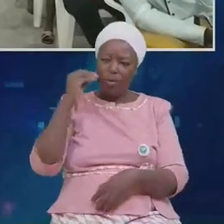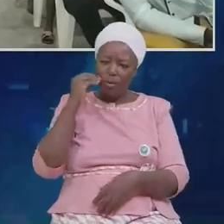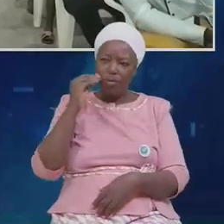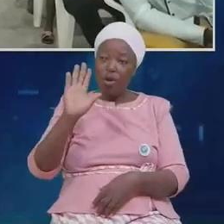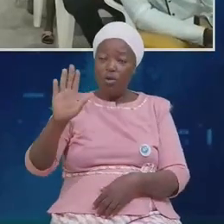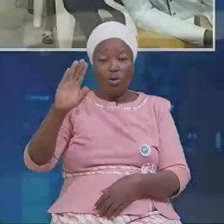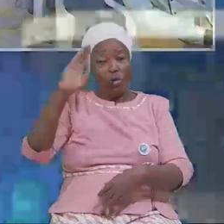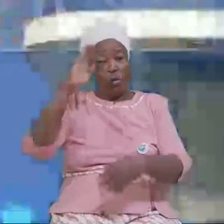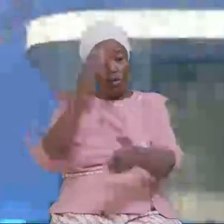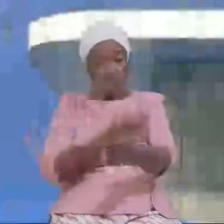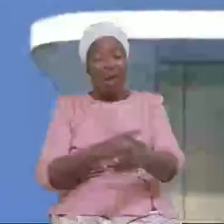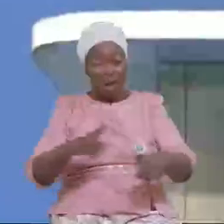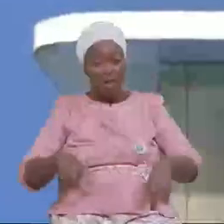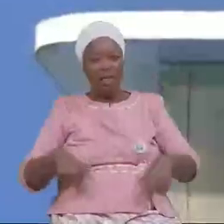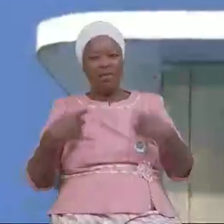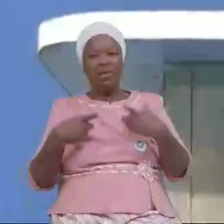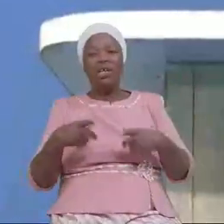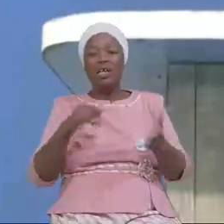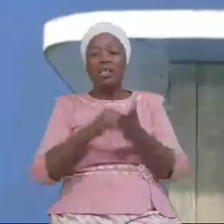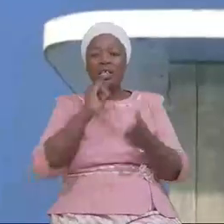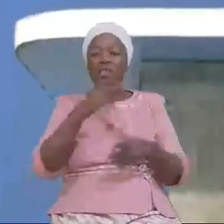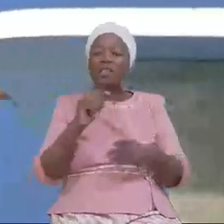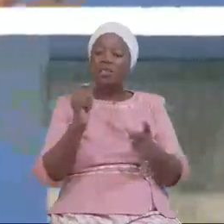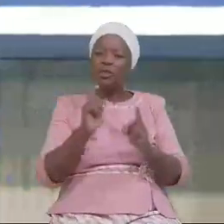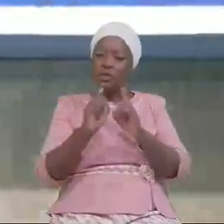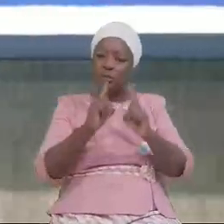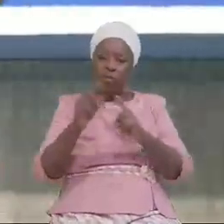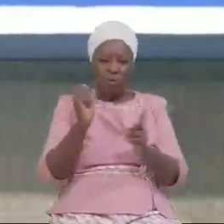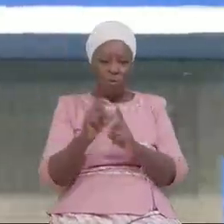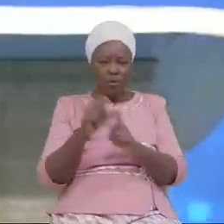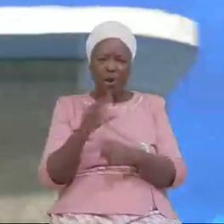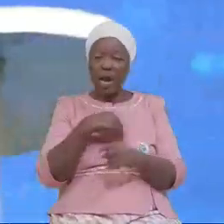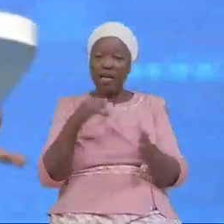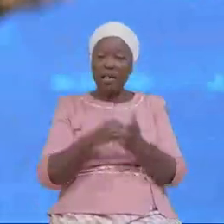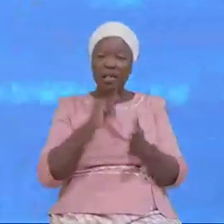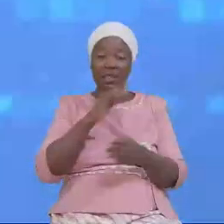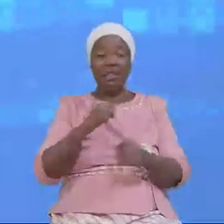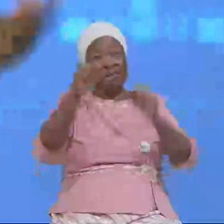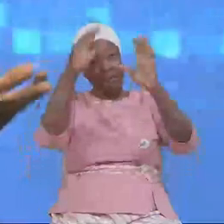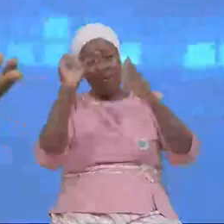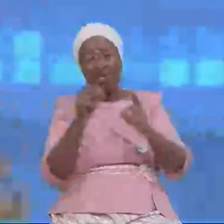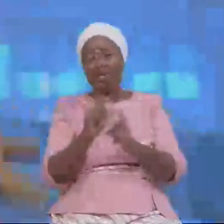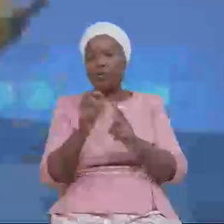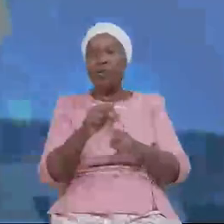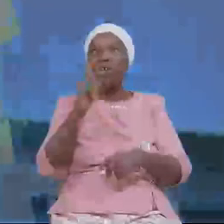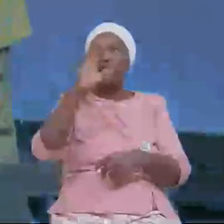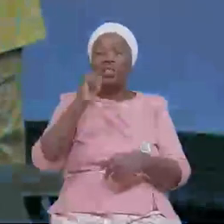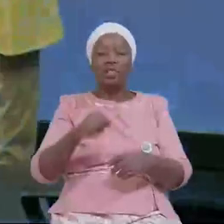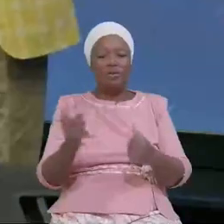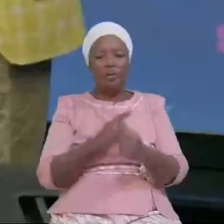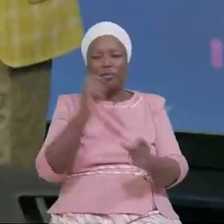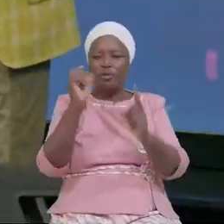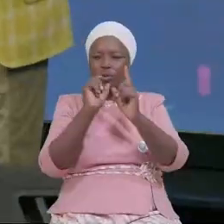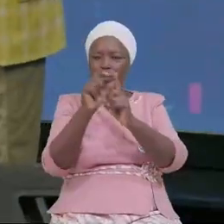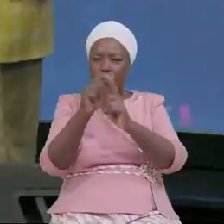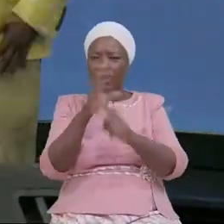toi, ton fils vit. C'est la parole déclarée, c'est la parole du Père, c'est la parole suprême,